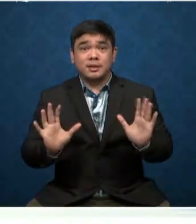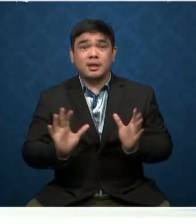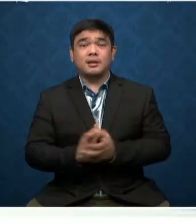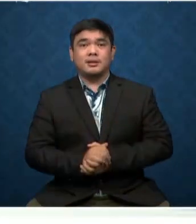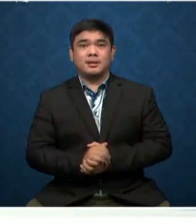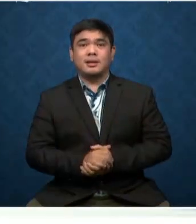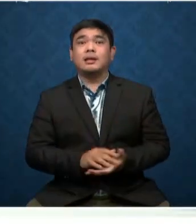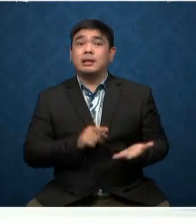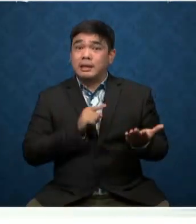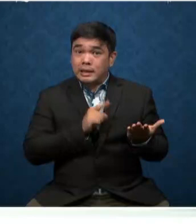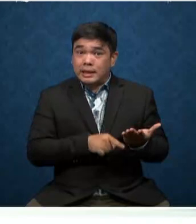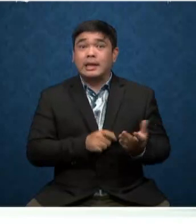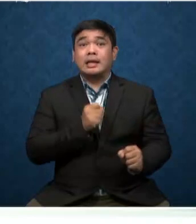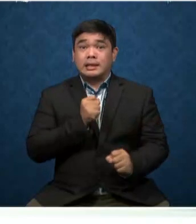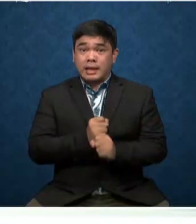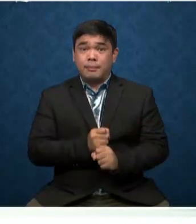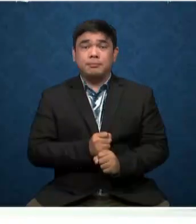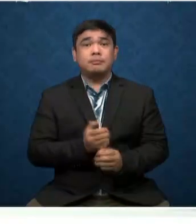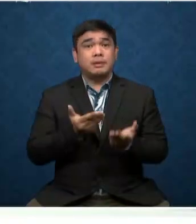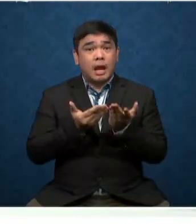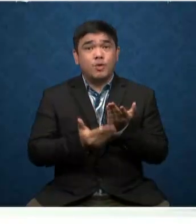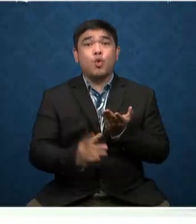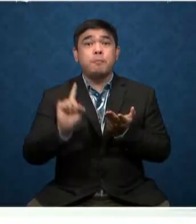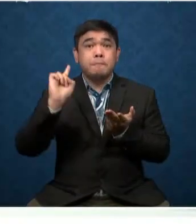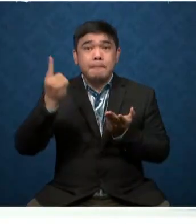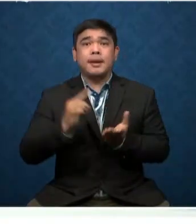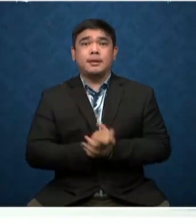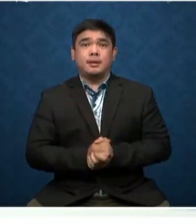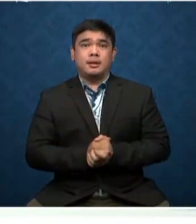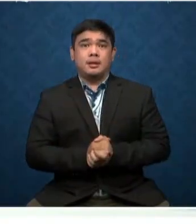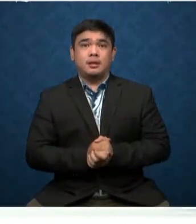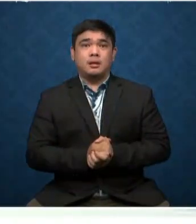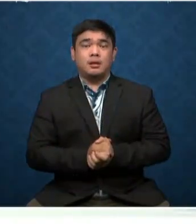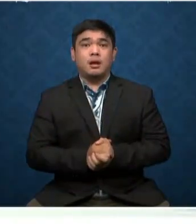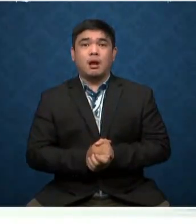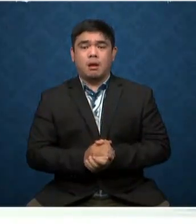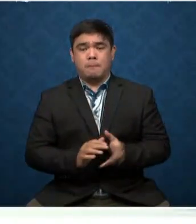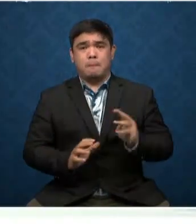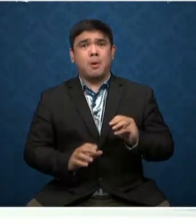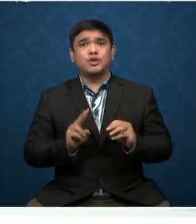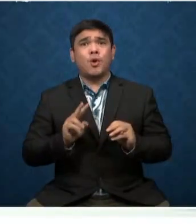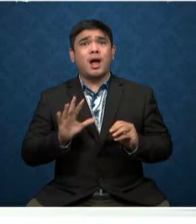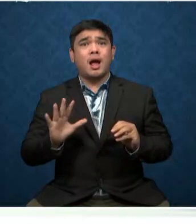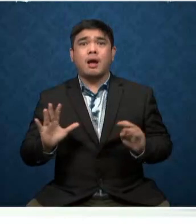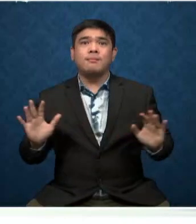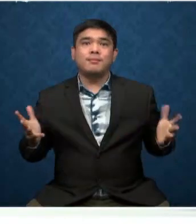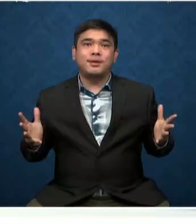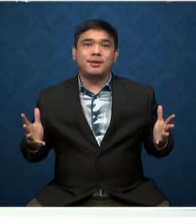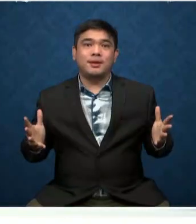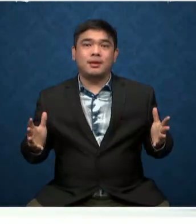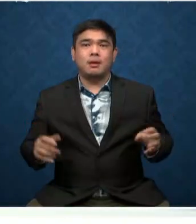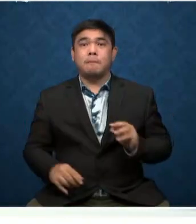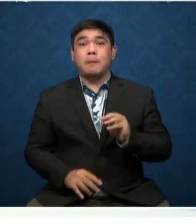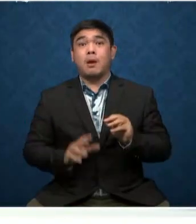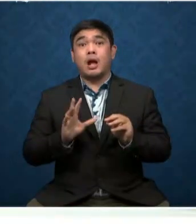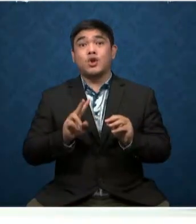นี่เป็นการจัดทำรัฐธรรมนูญใหม่ทั้งฉบับจึงไม่ต้องอยู่ในมาตรา255นะครับมาตรา255คือ